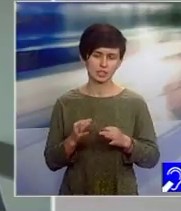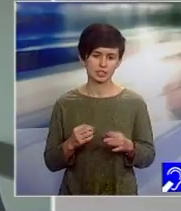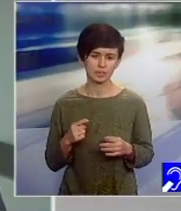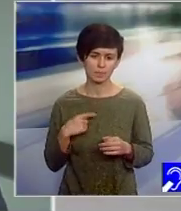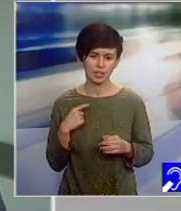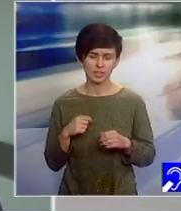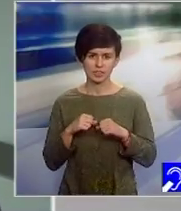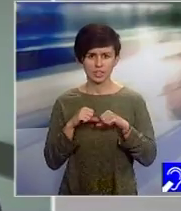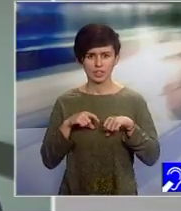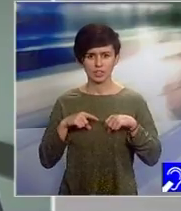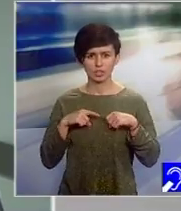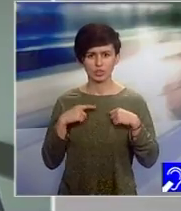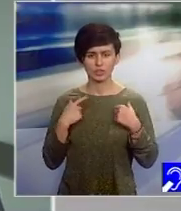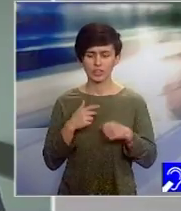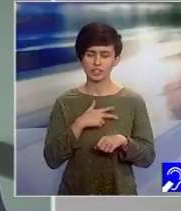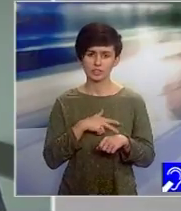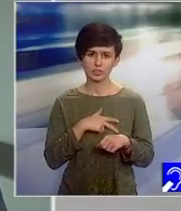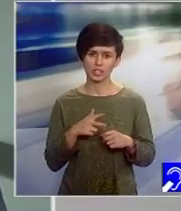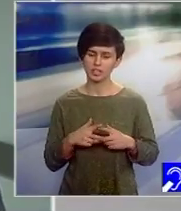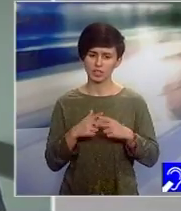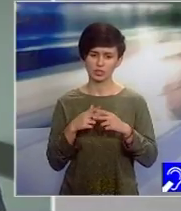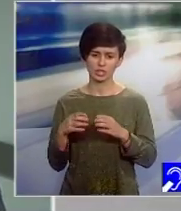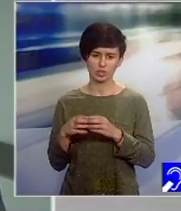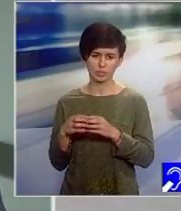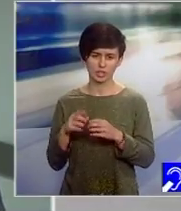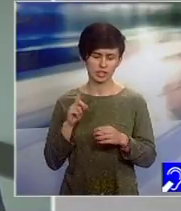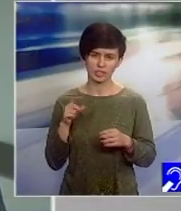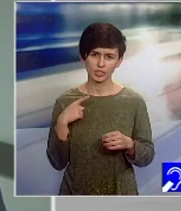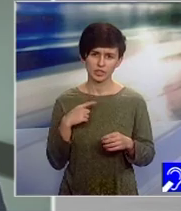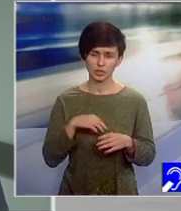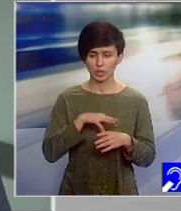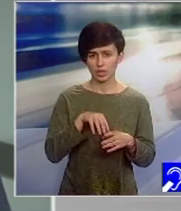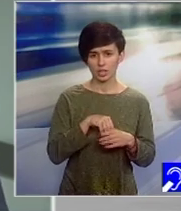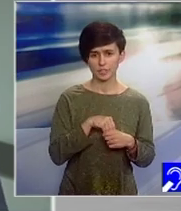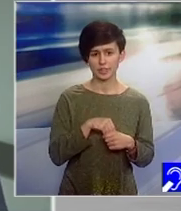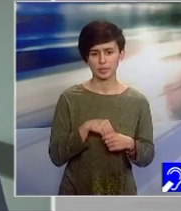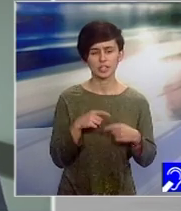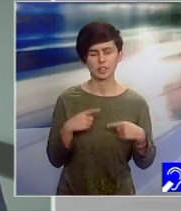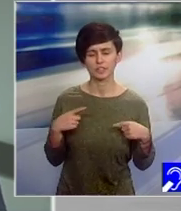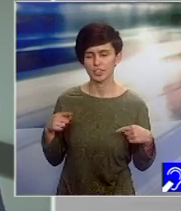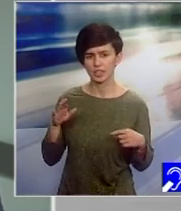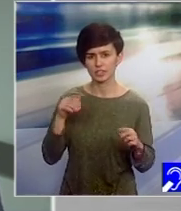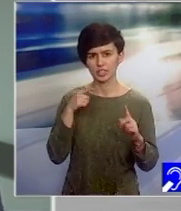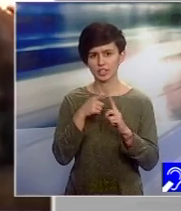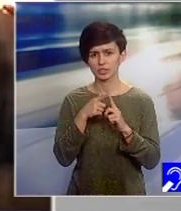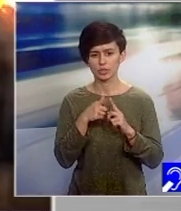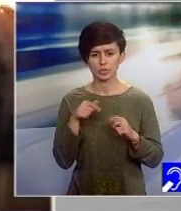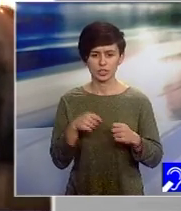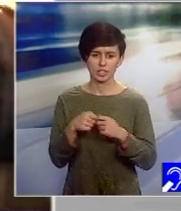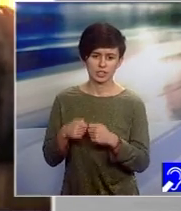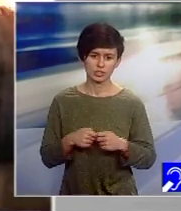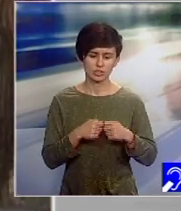social, de întrajutorare. Comunitatea nu se restrânge la o familie. Sau, fiecare și are rolul lui în